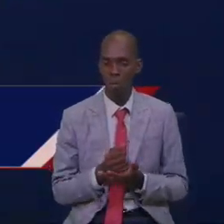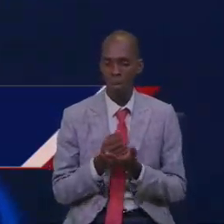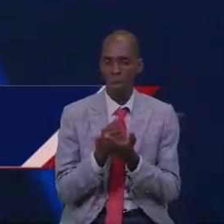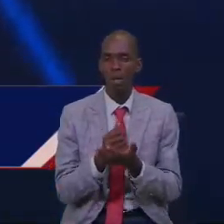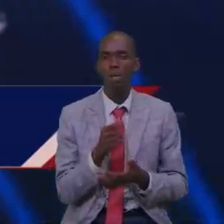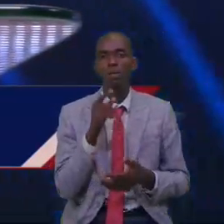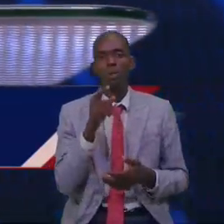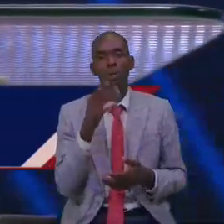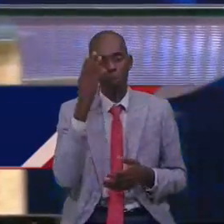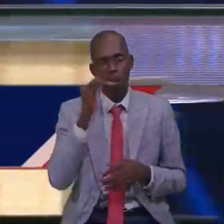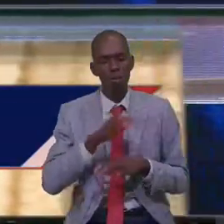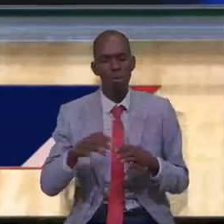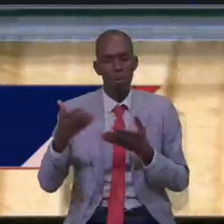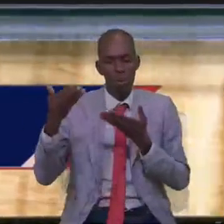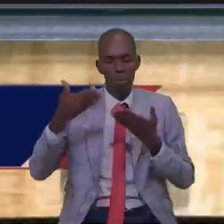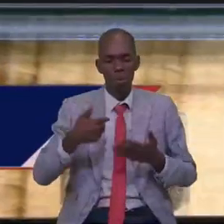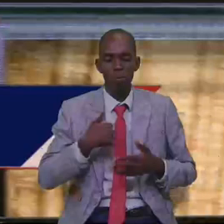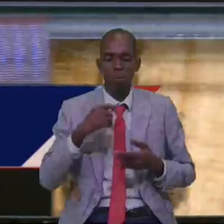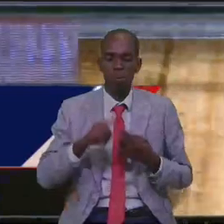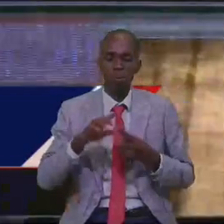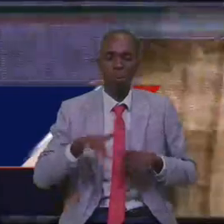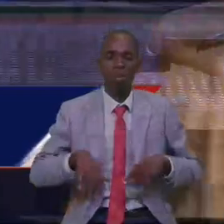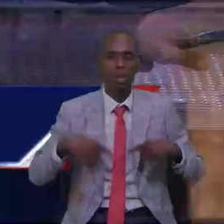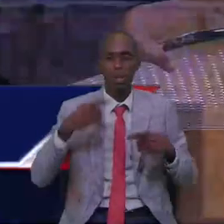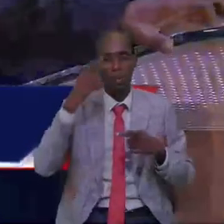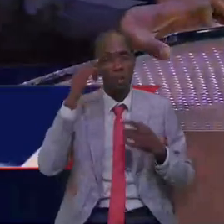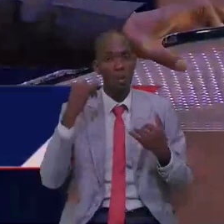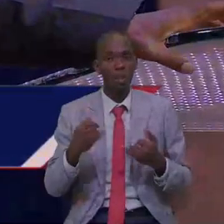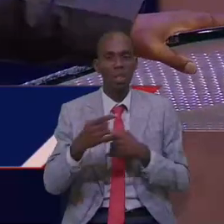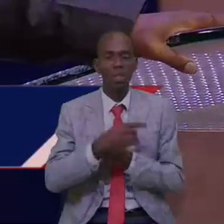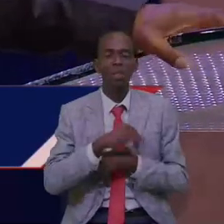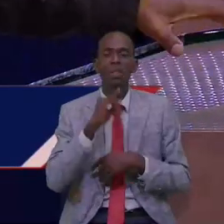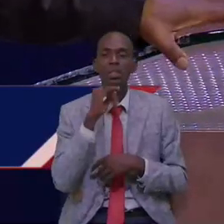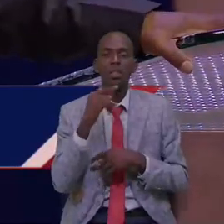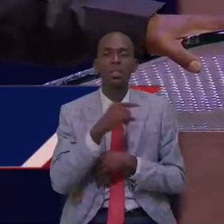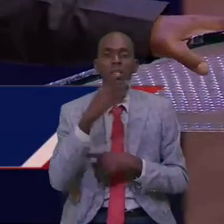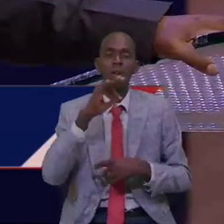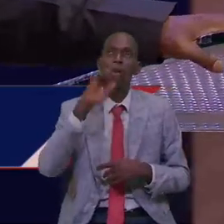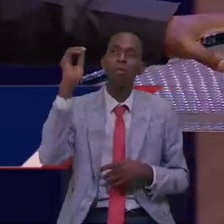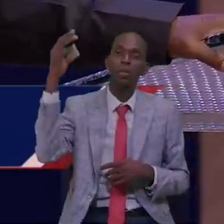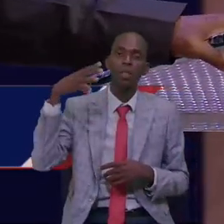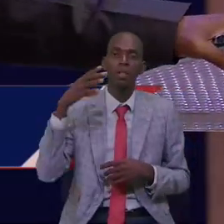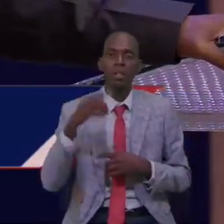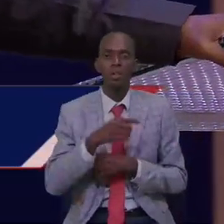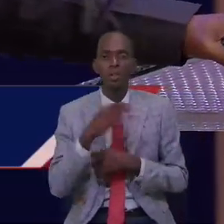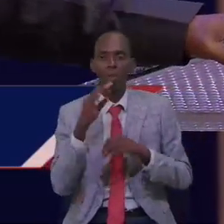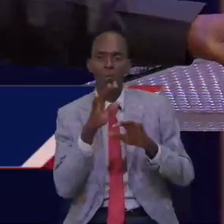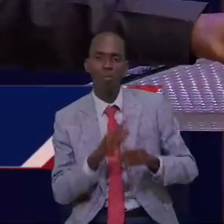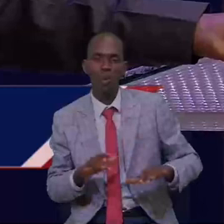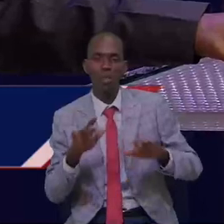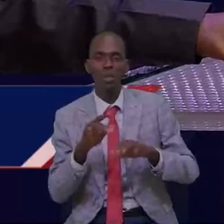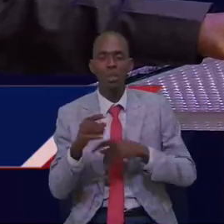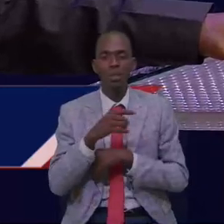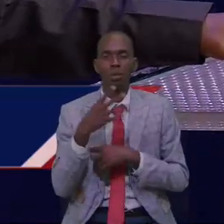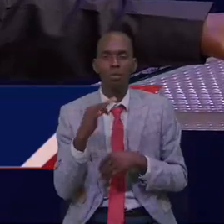la paix de Dieu aujourd'hui. Voici le jour de la grâce, le jour du salut, le jour de la miséricorde, le jour de l'amour